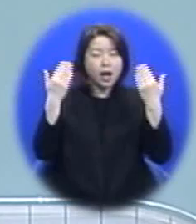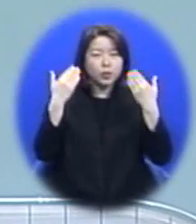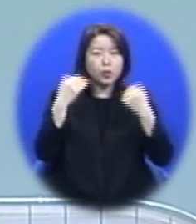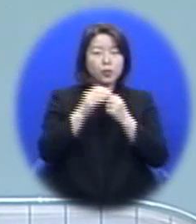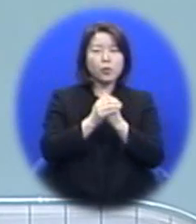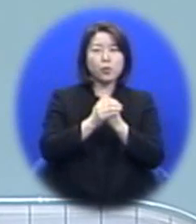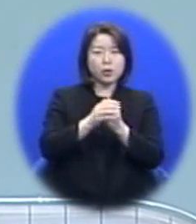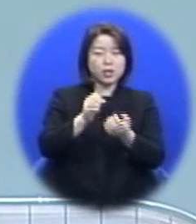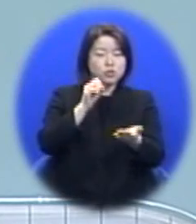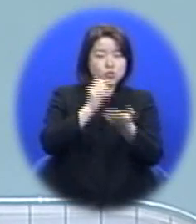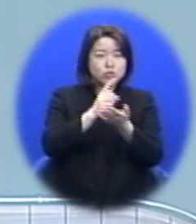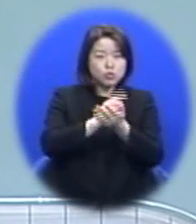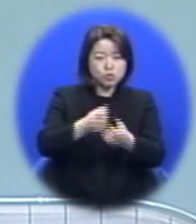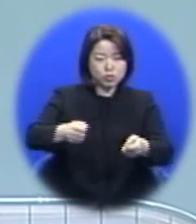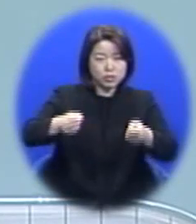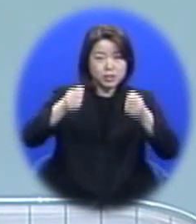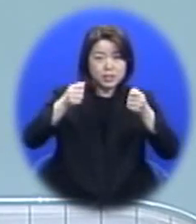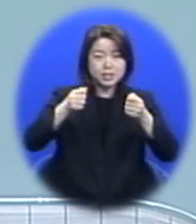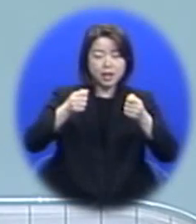이야기를 했습니다.